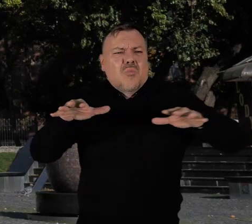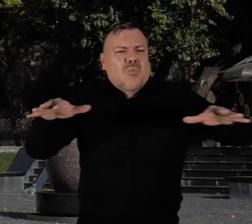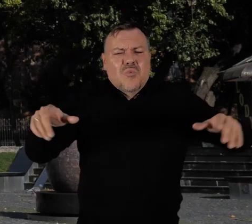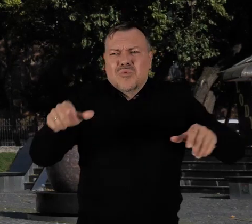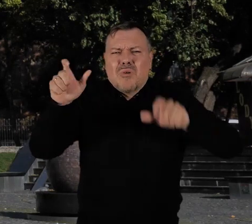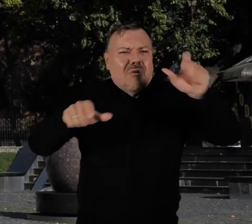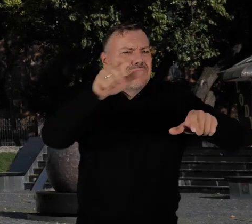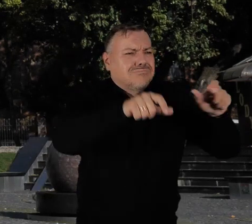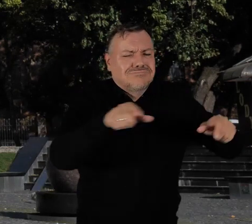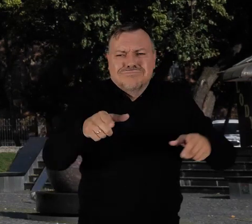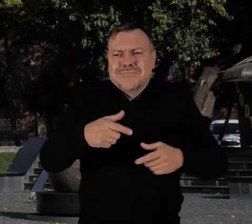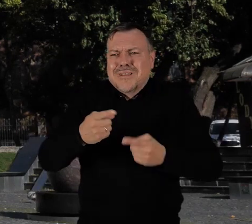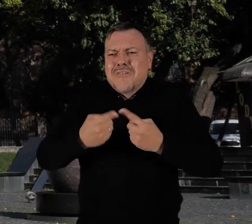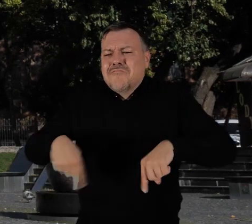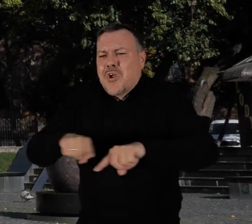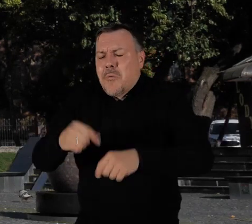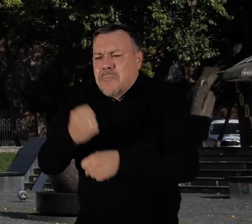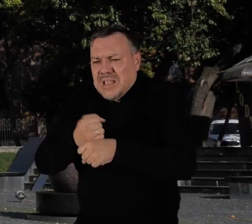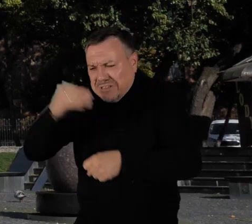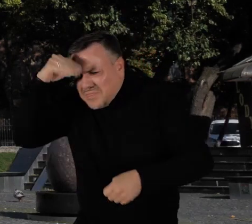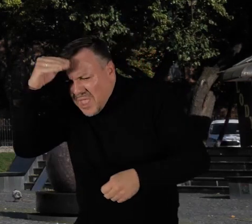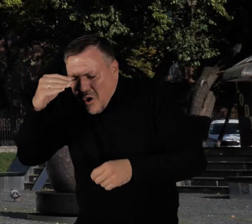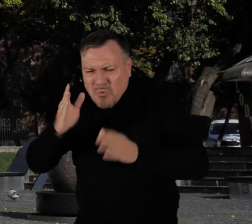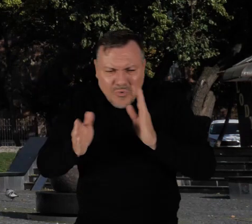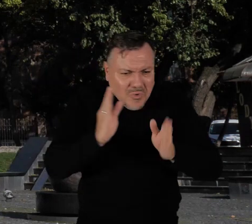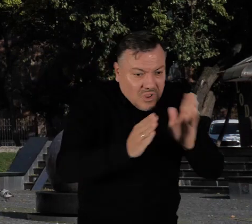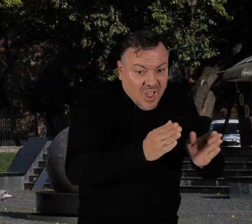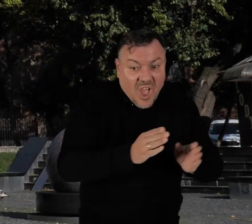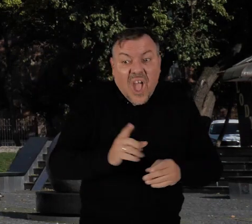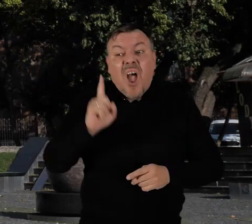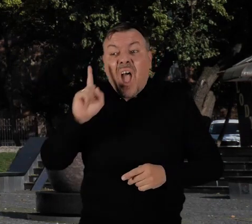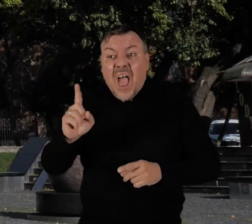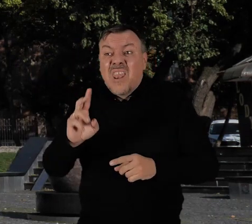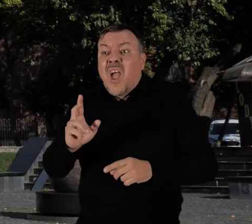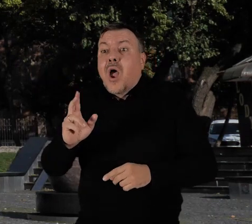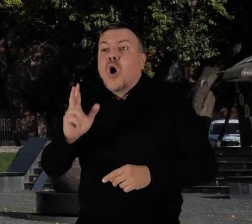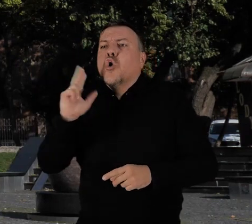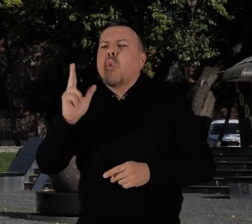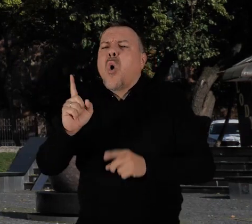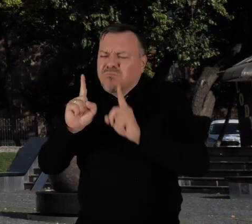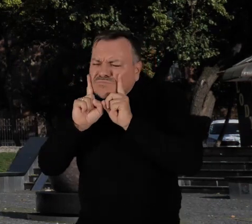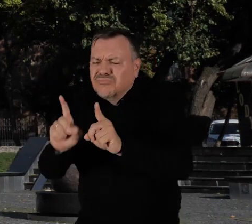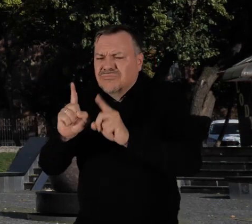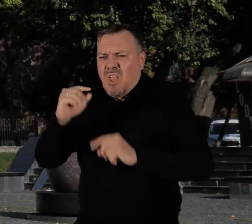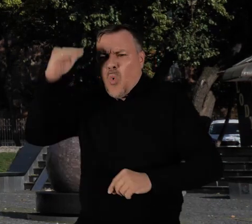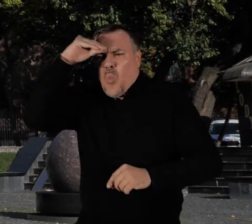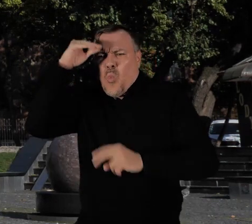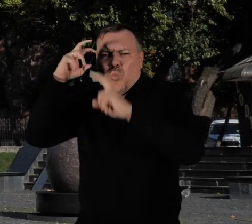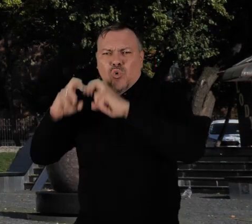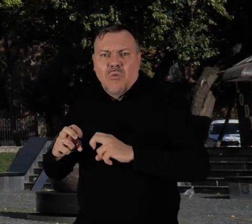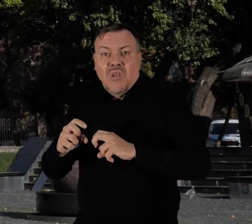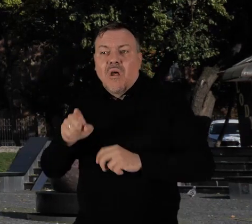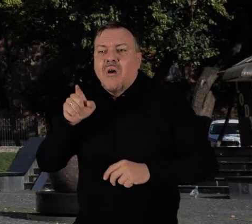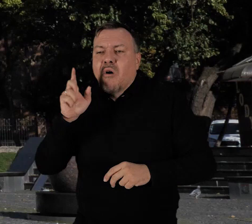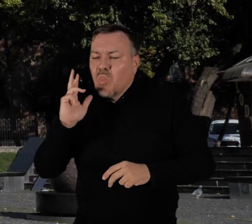ogromną rzeszę rzemieślników nauki, potwierdzając tym samym prawdę o tym, że uczonym jest tylko ten, kto naukę traktuje